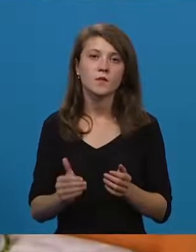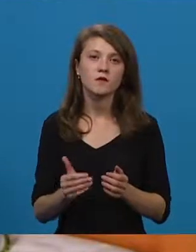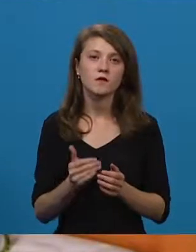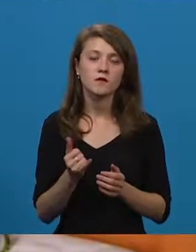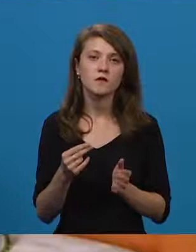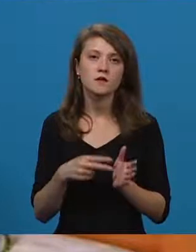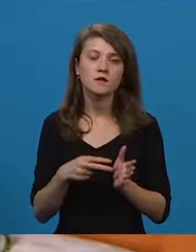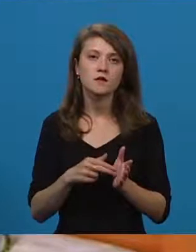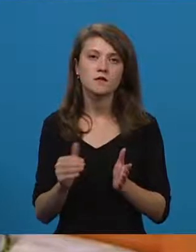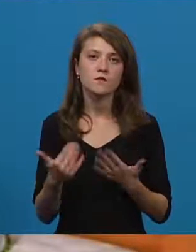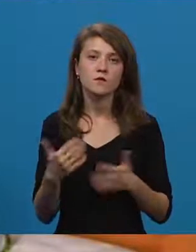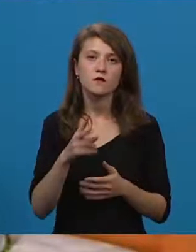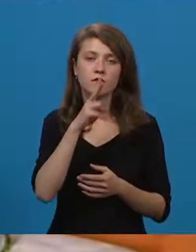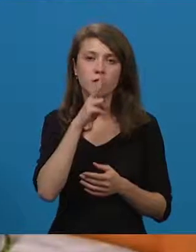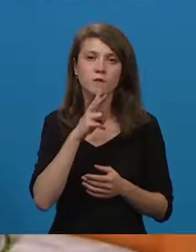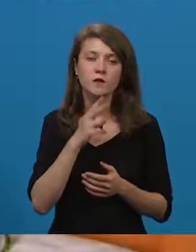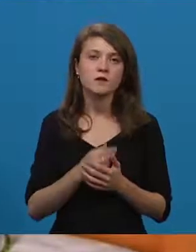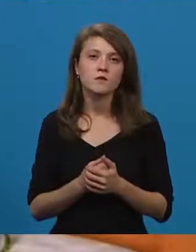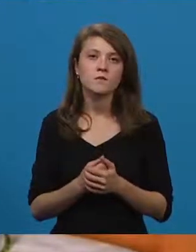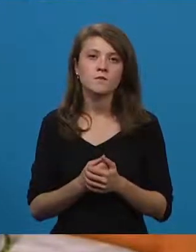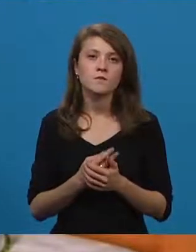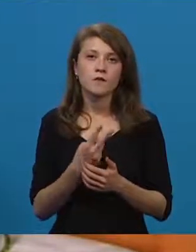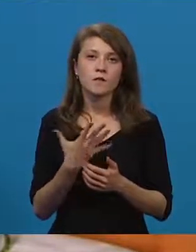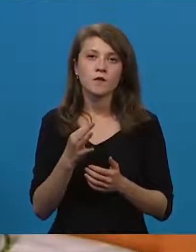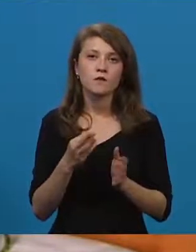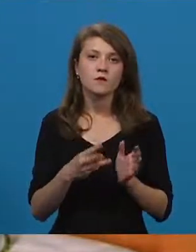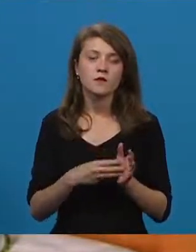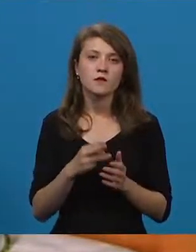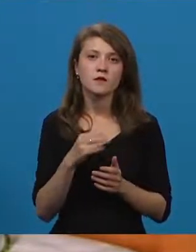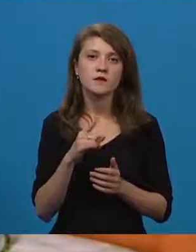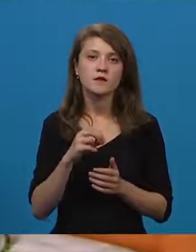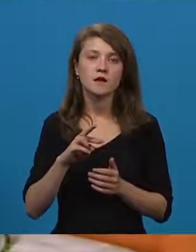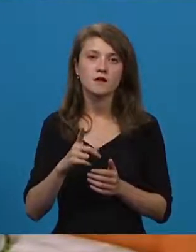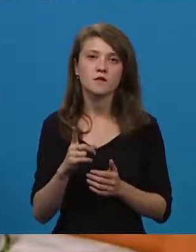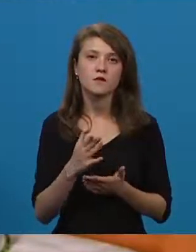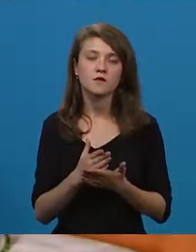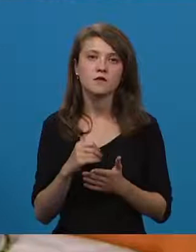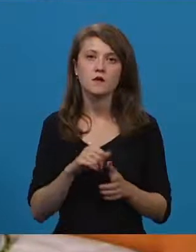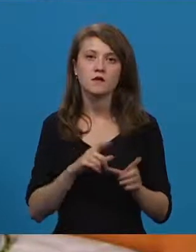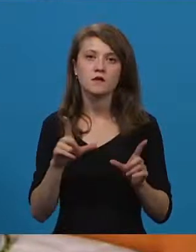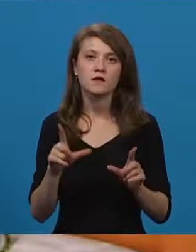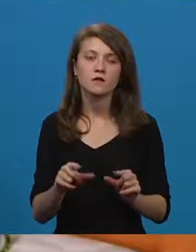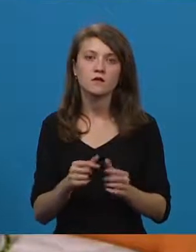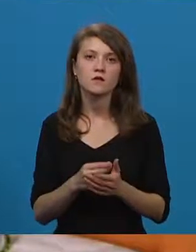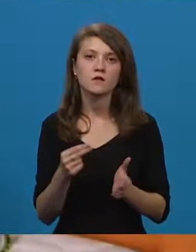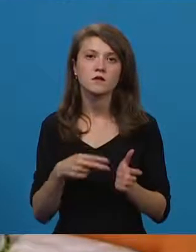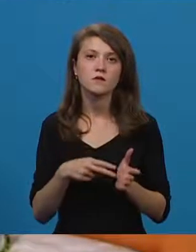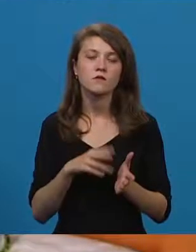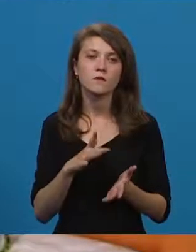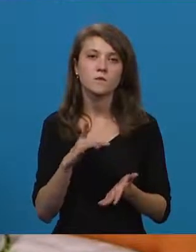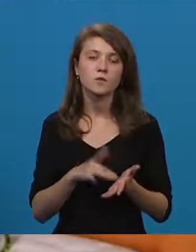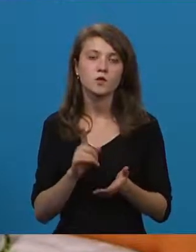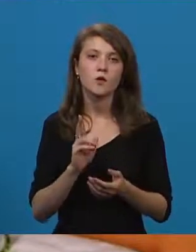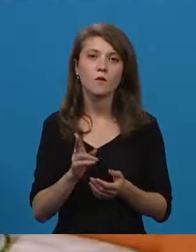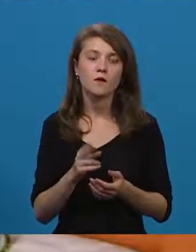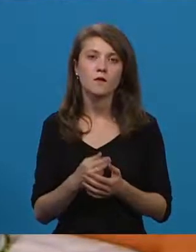ціна закупівлі вже 2 місяці на підприємстві 25,08 дізеля, що є найнижчою ціною в місті, тому що комунальне